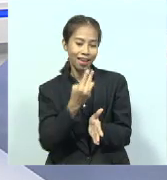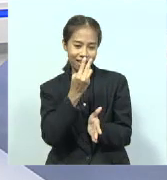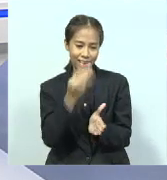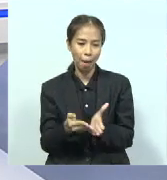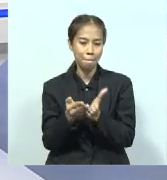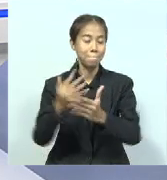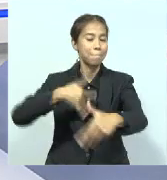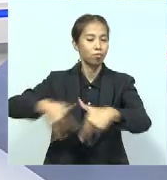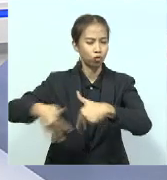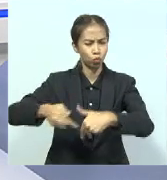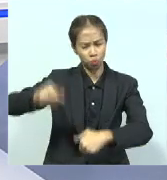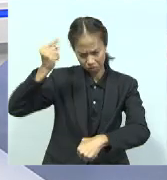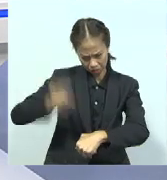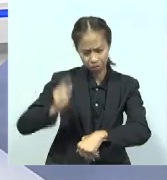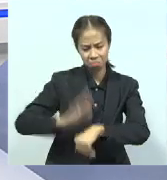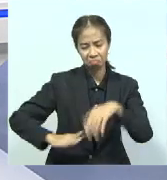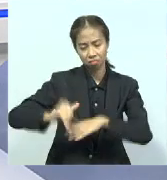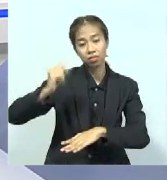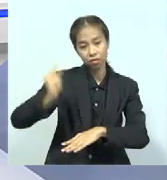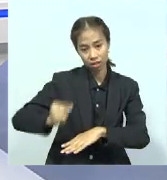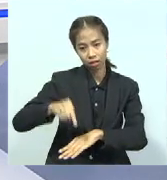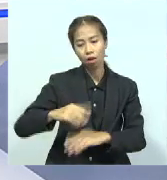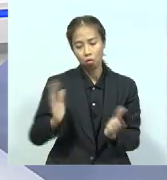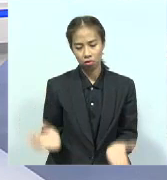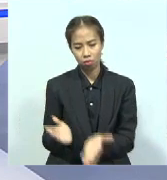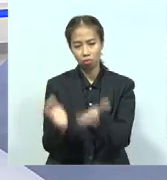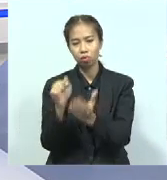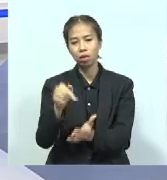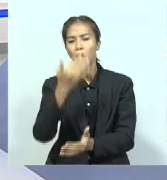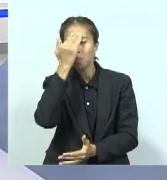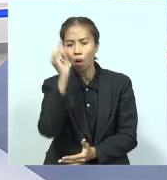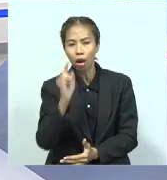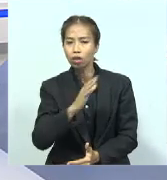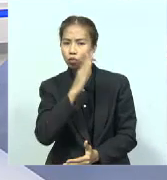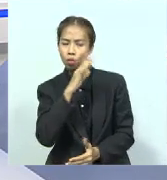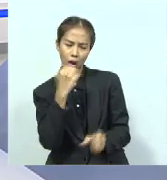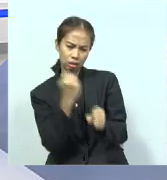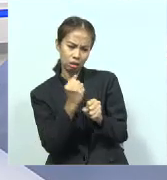นับสนุนนโยบายนี้ต่อไปเพราะไม่งั้นเนี่ยถ้าทำประมงแบบทำลายล้างเนี่ยต่อ